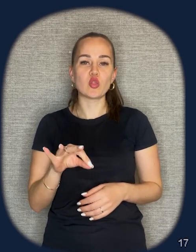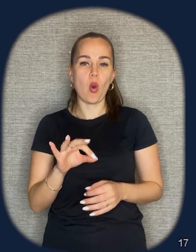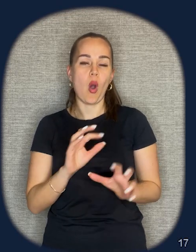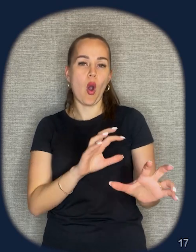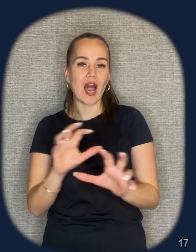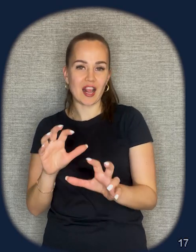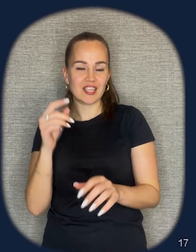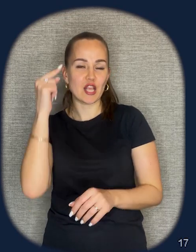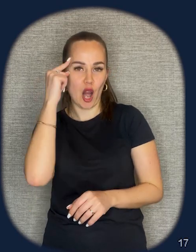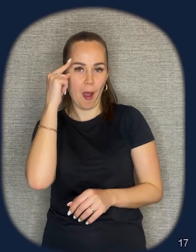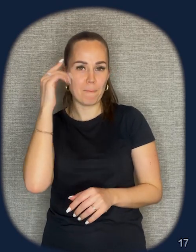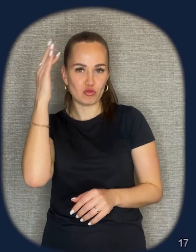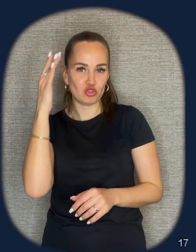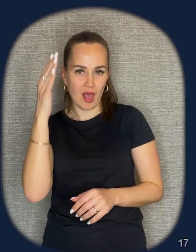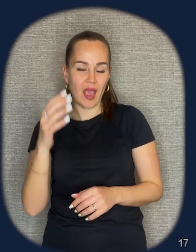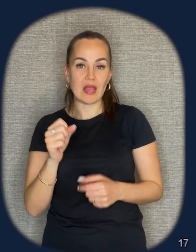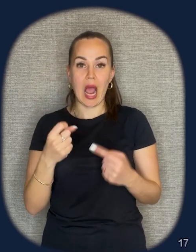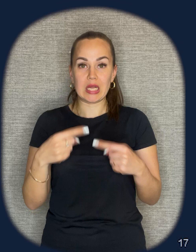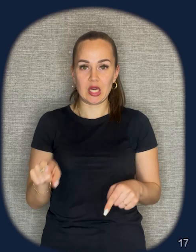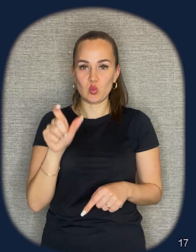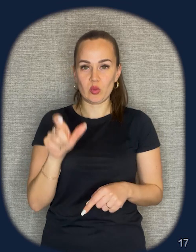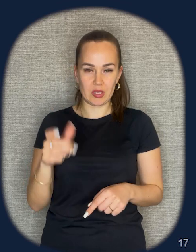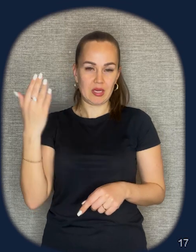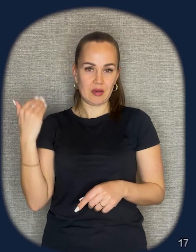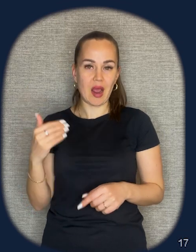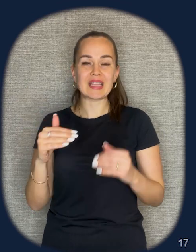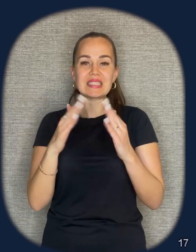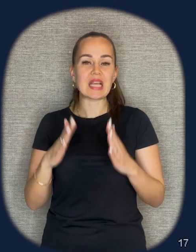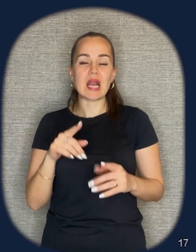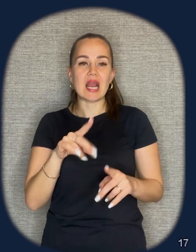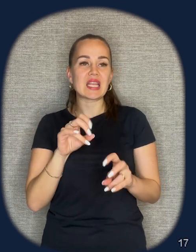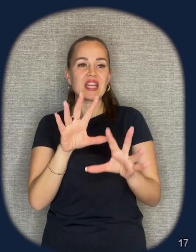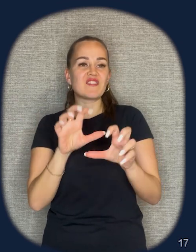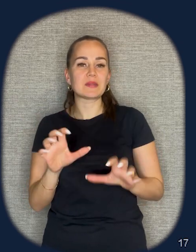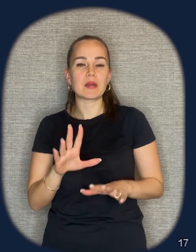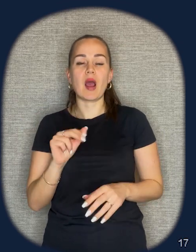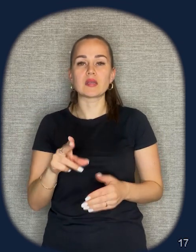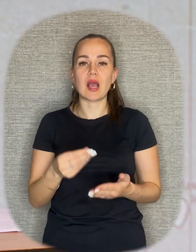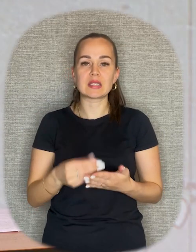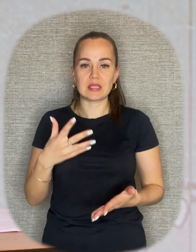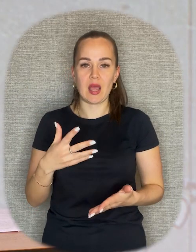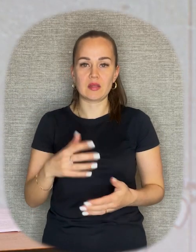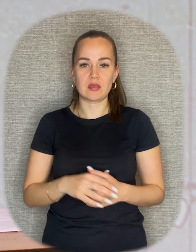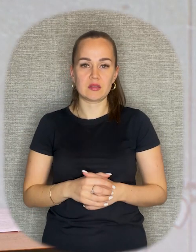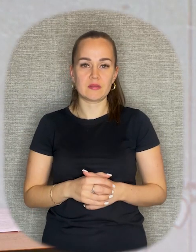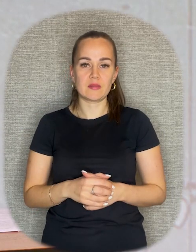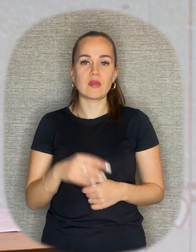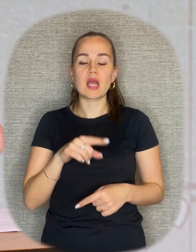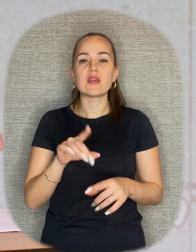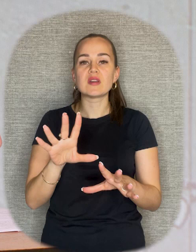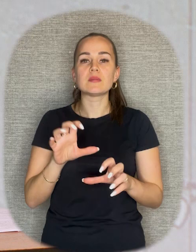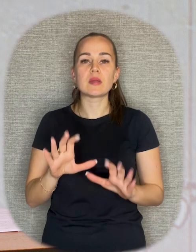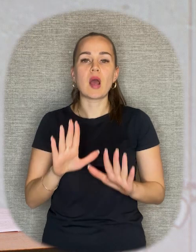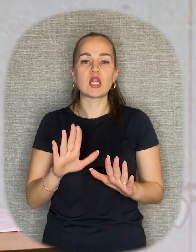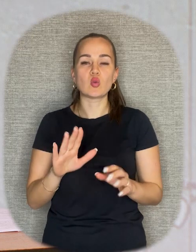уже такое более как сказать градо охранительное да мышление для тех людей очень многие издания не воспринимались